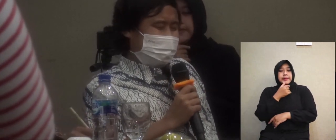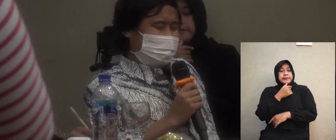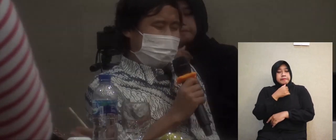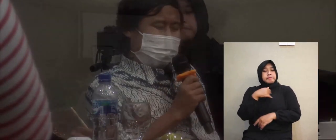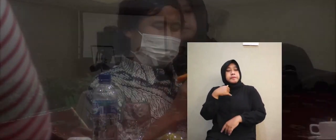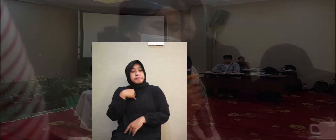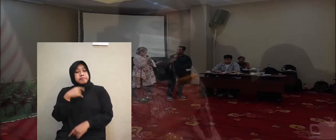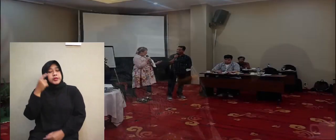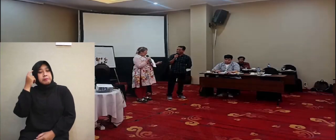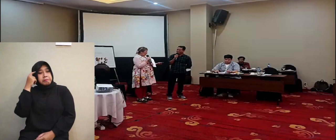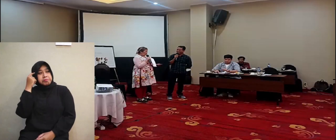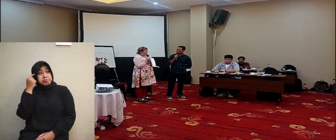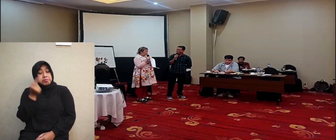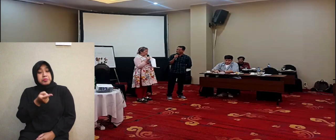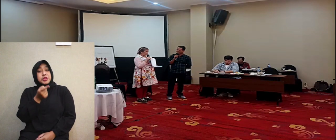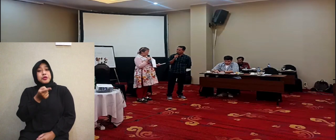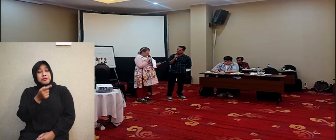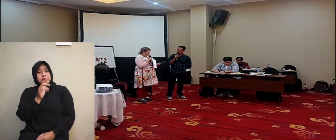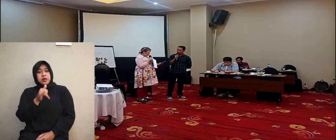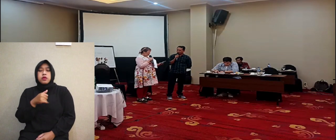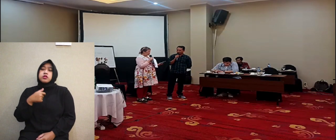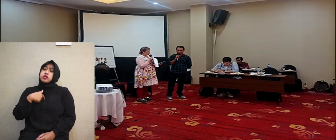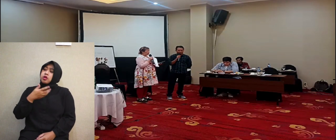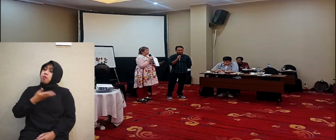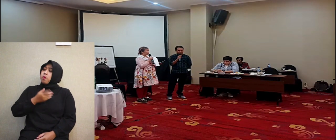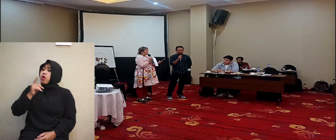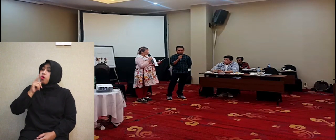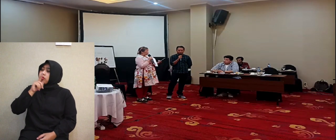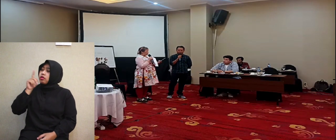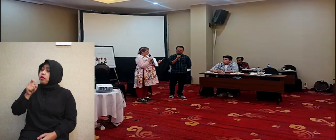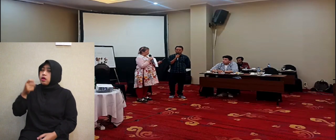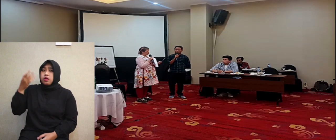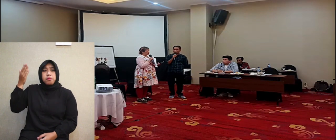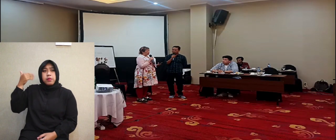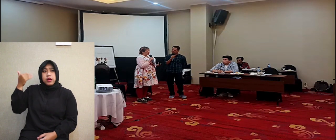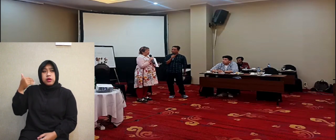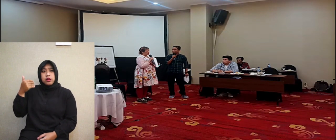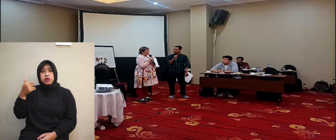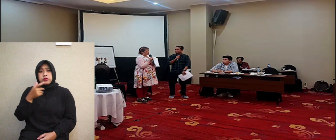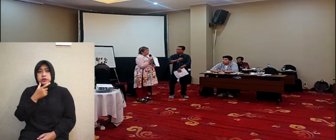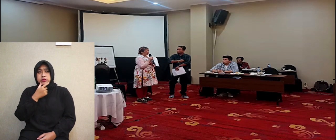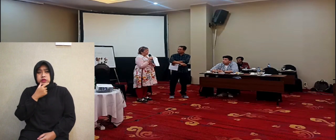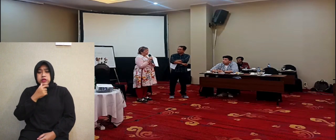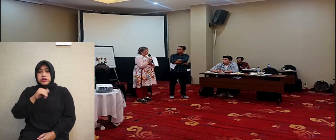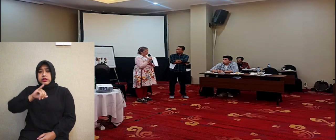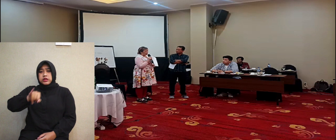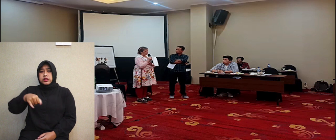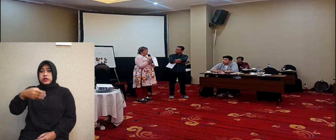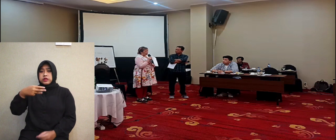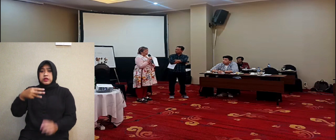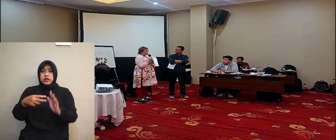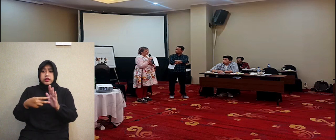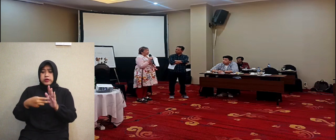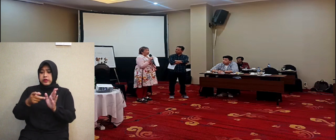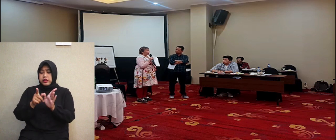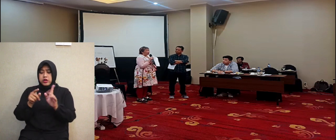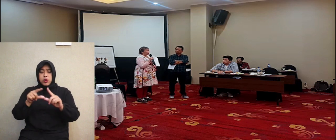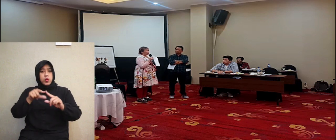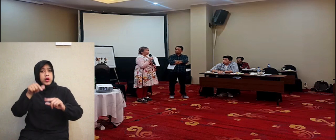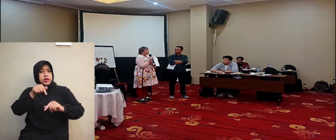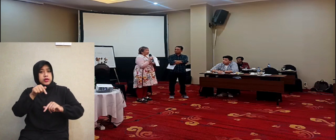CRV di tumbak indah Mas Joni saya mau nanya terus kemarin itu waktu di Jenewa gitu apa namanya